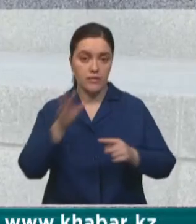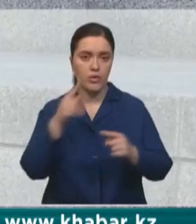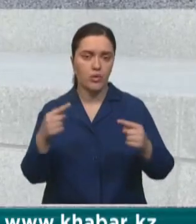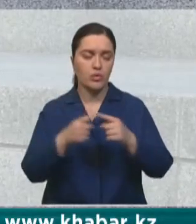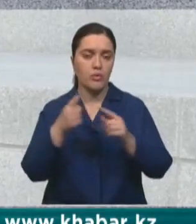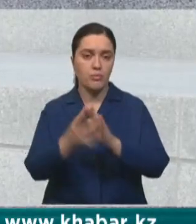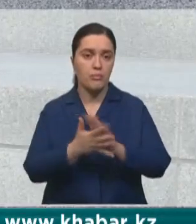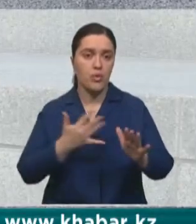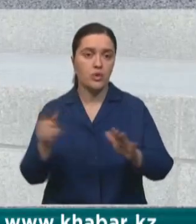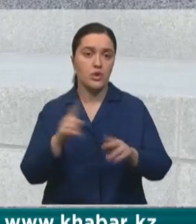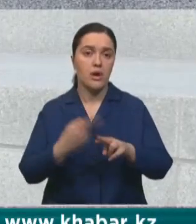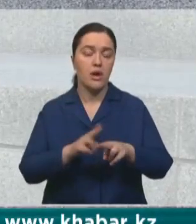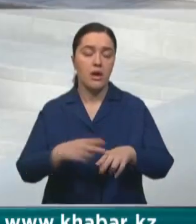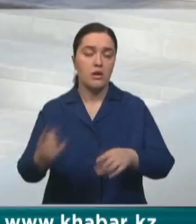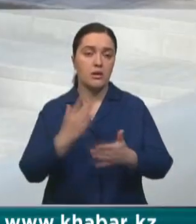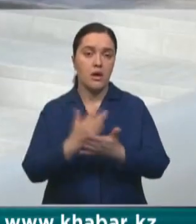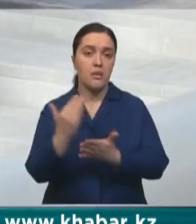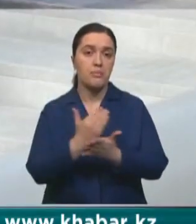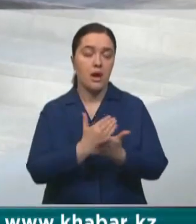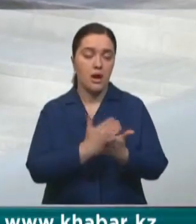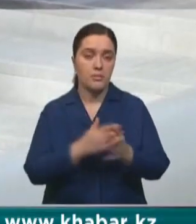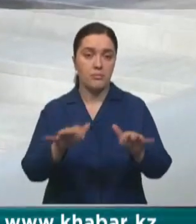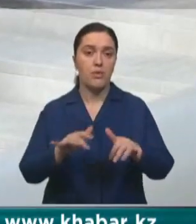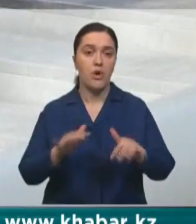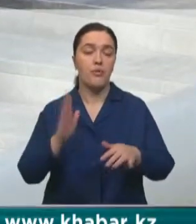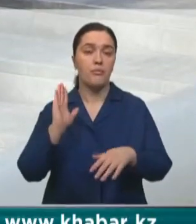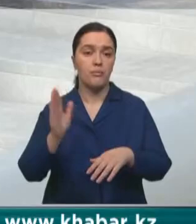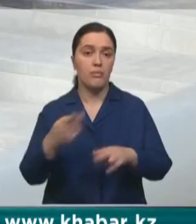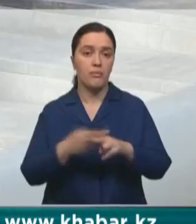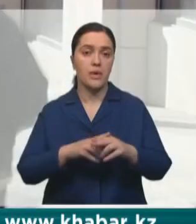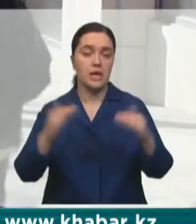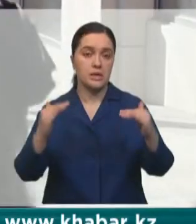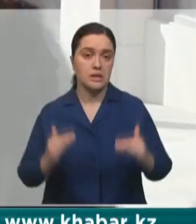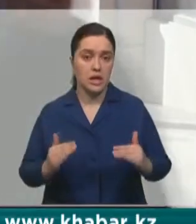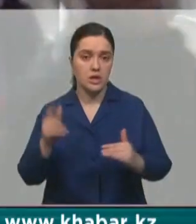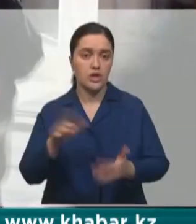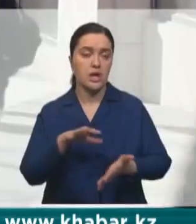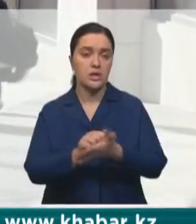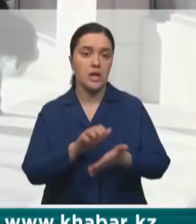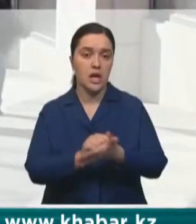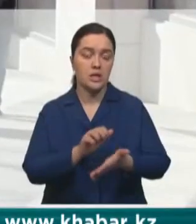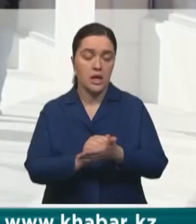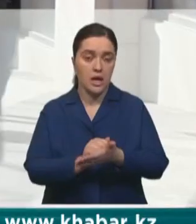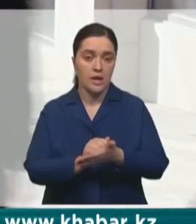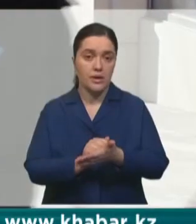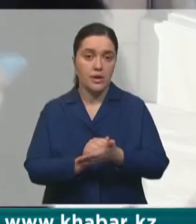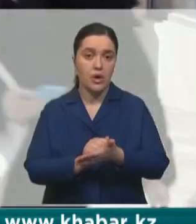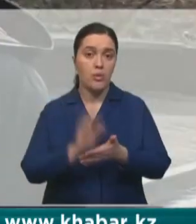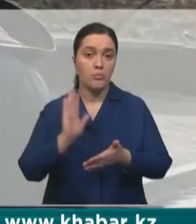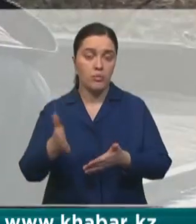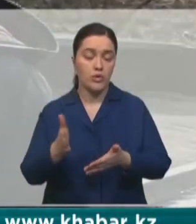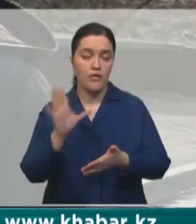что распространение искусственного интеллекта в будущем в первую очередь снизит человеческую занятость в сферах неквалифицированного